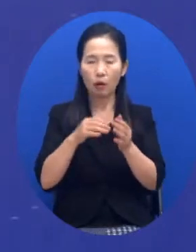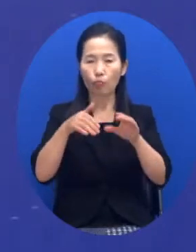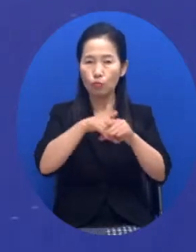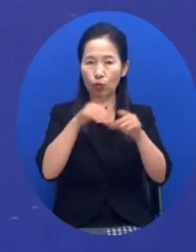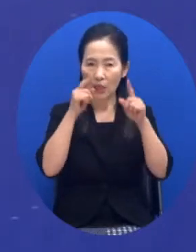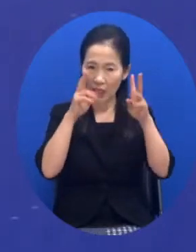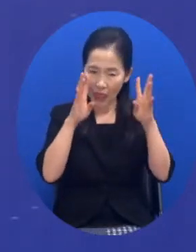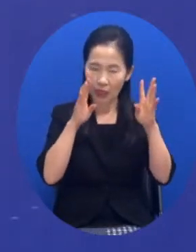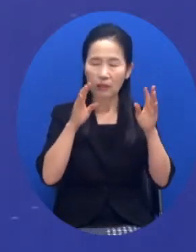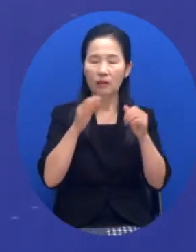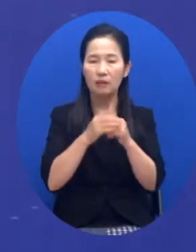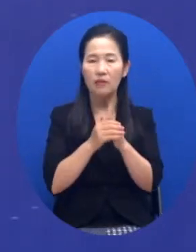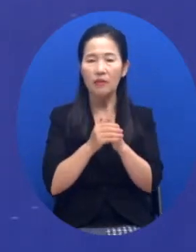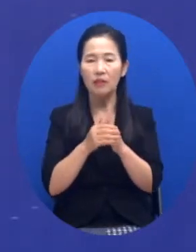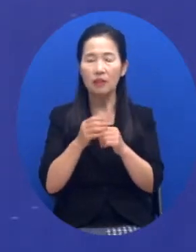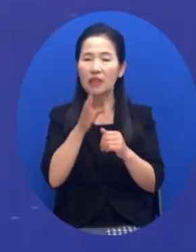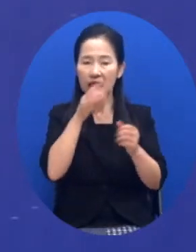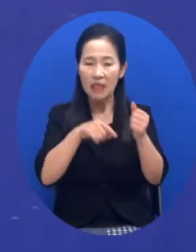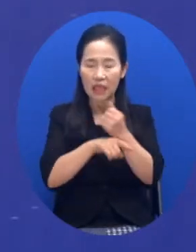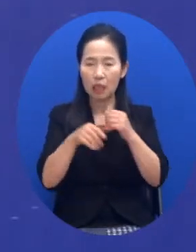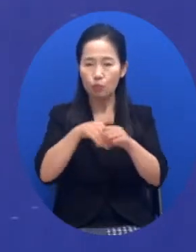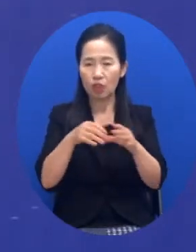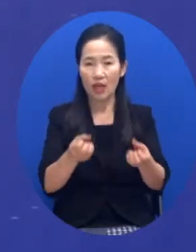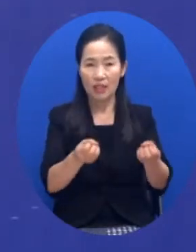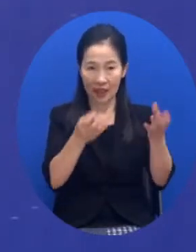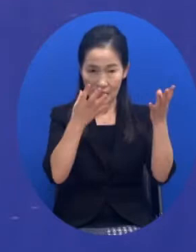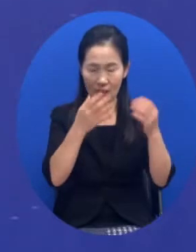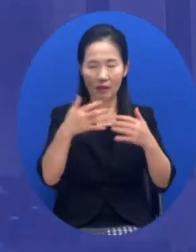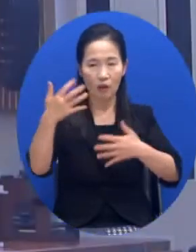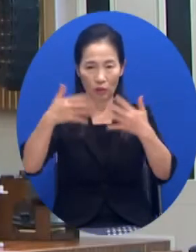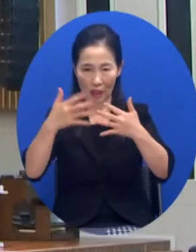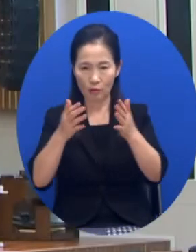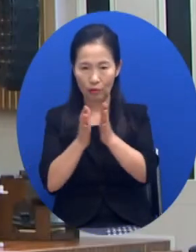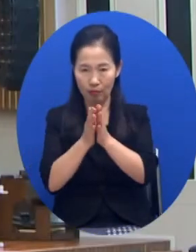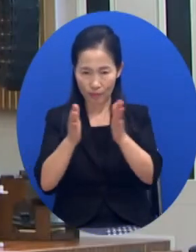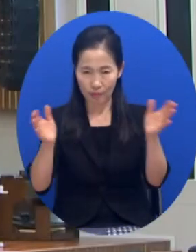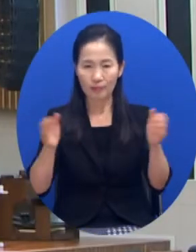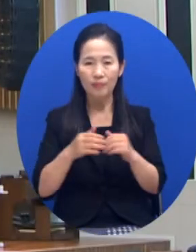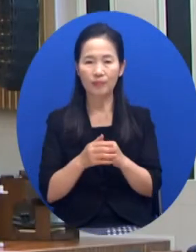백석문화대학교의 26회 진리문화제가 비대면으로 진행됩니다.